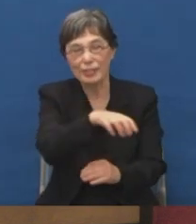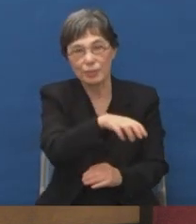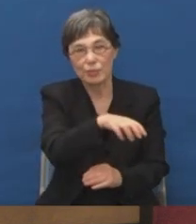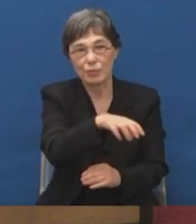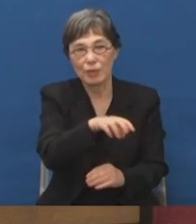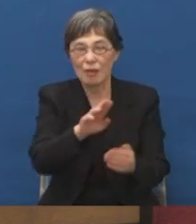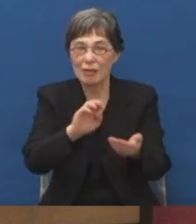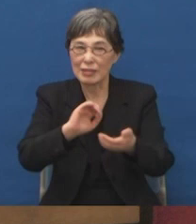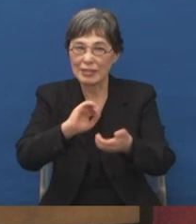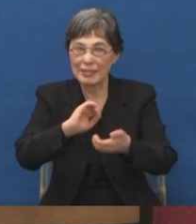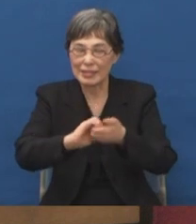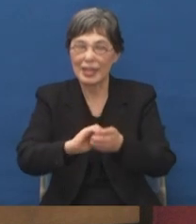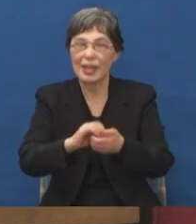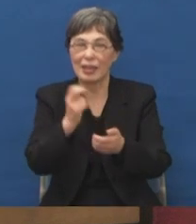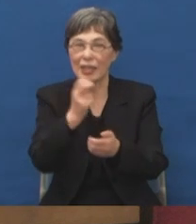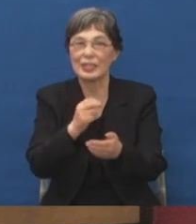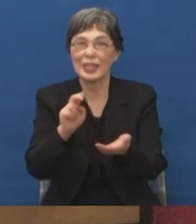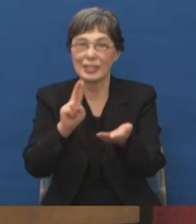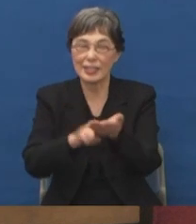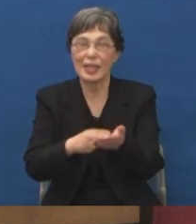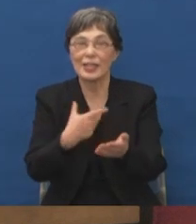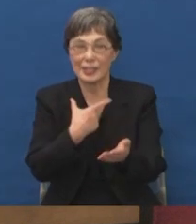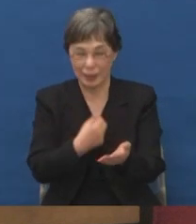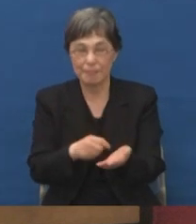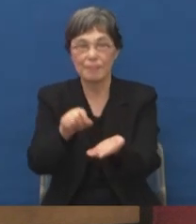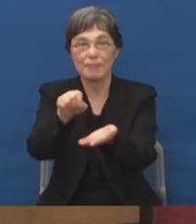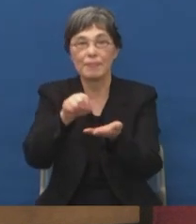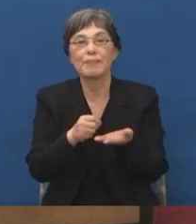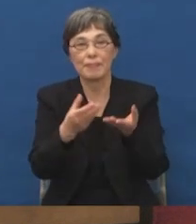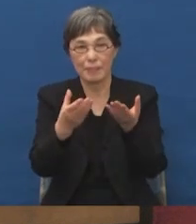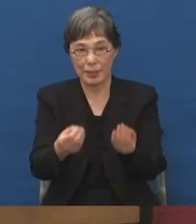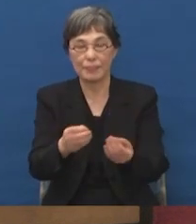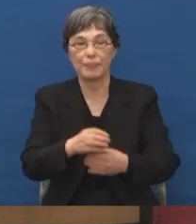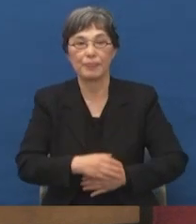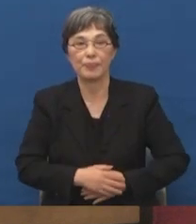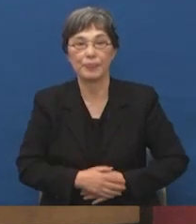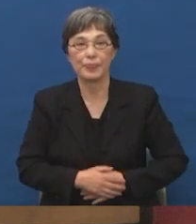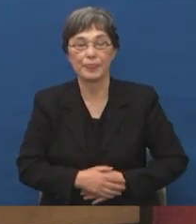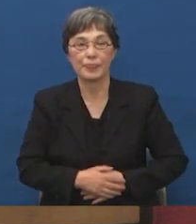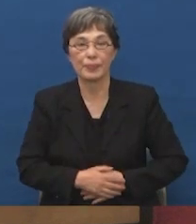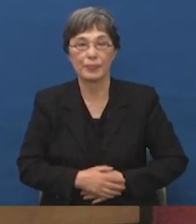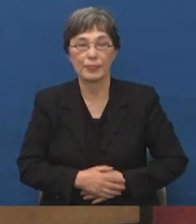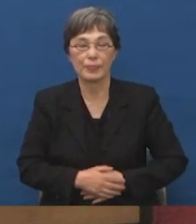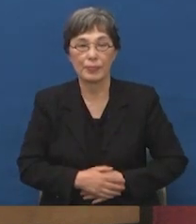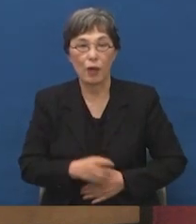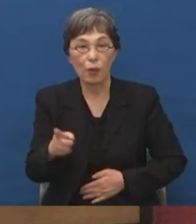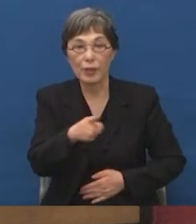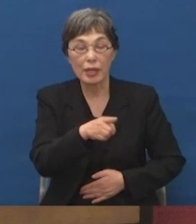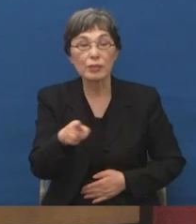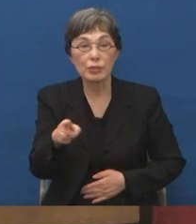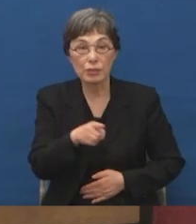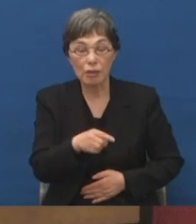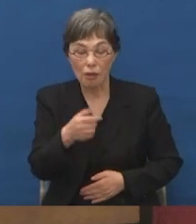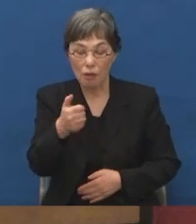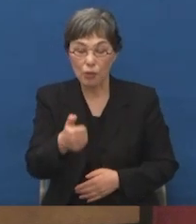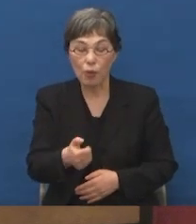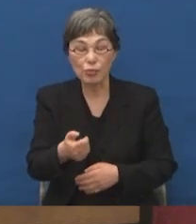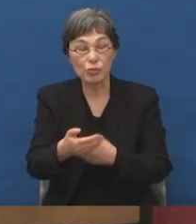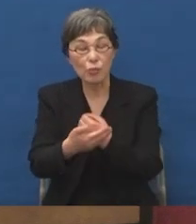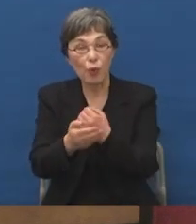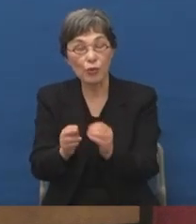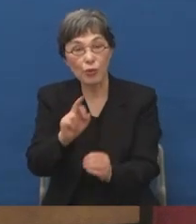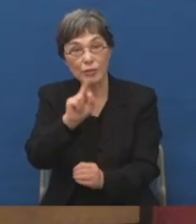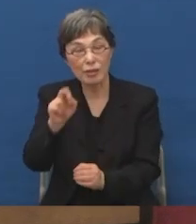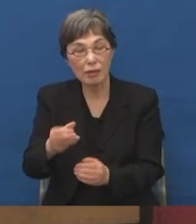指定管理者を指定しようとするものであるとの説明がありました。これらに対し老人保養センターを存